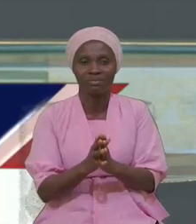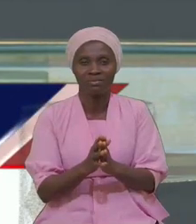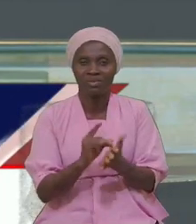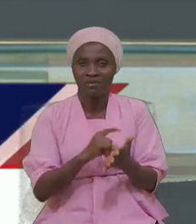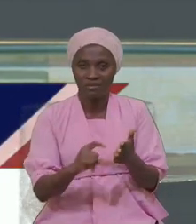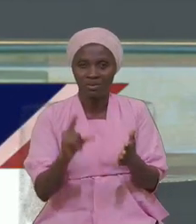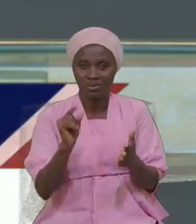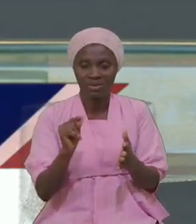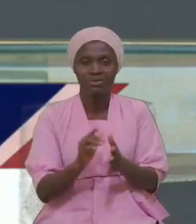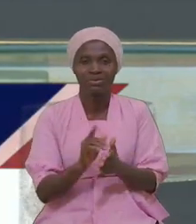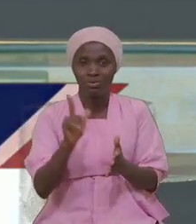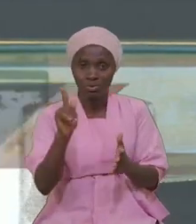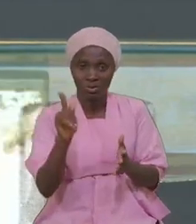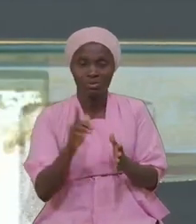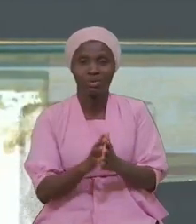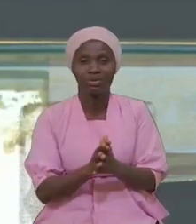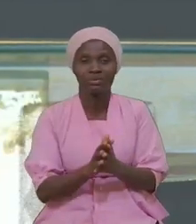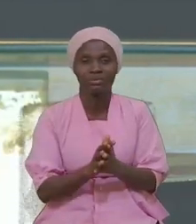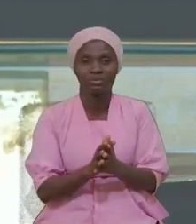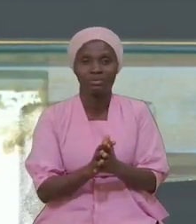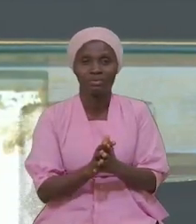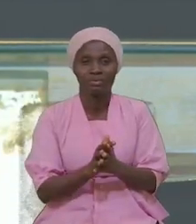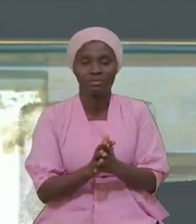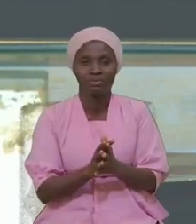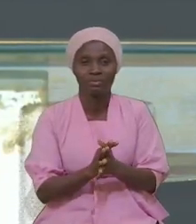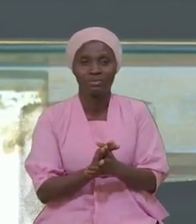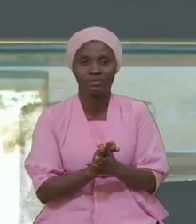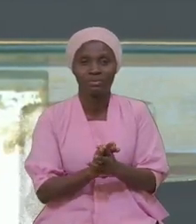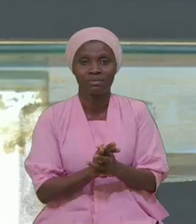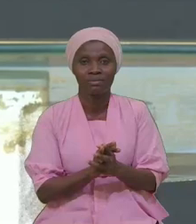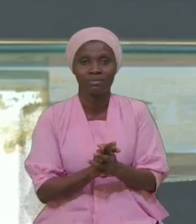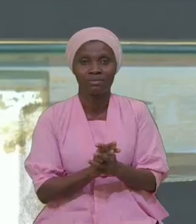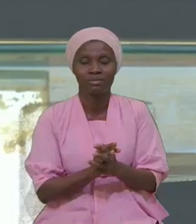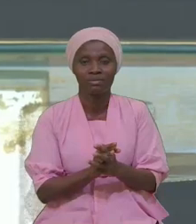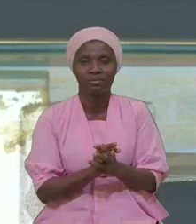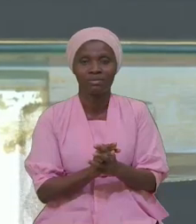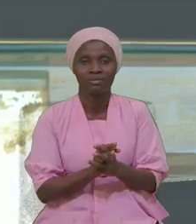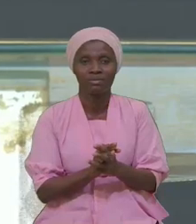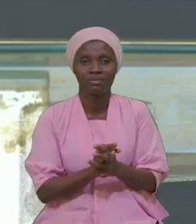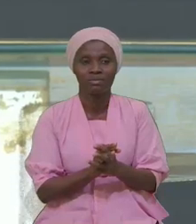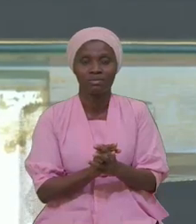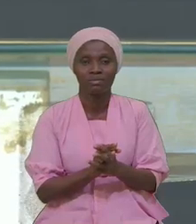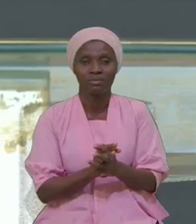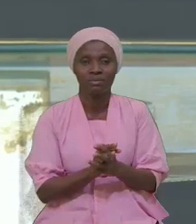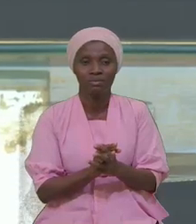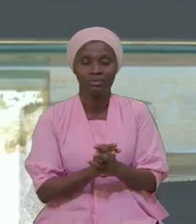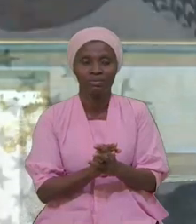verset 21. Jacques 2, verset 21.